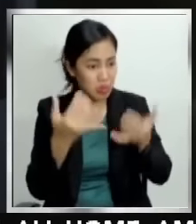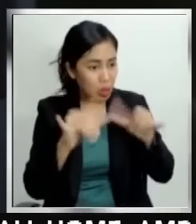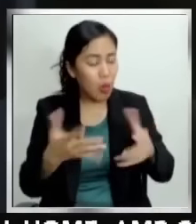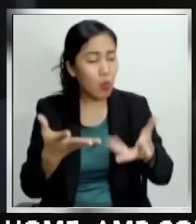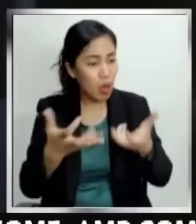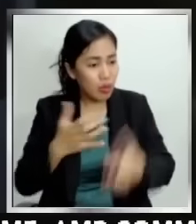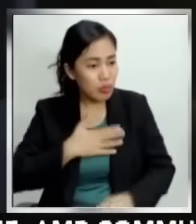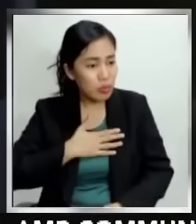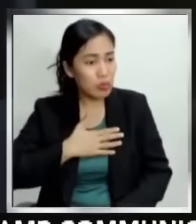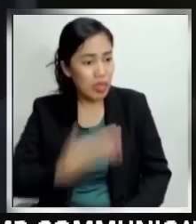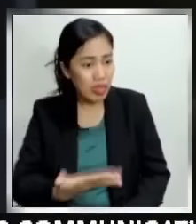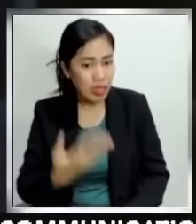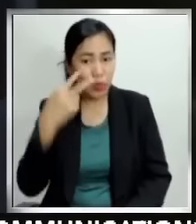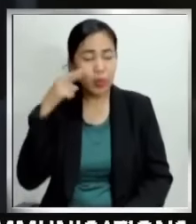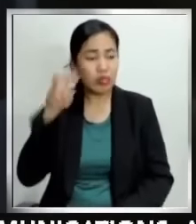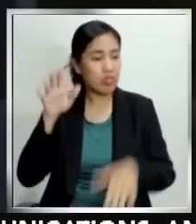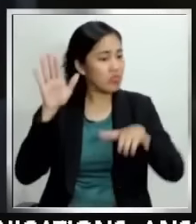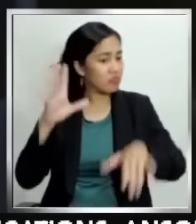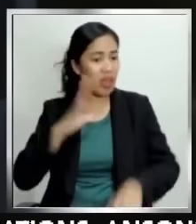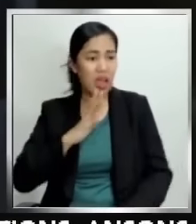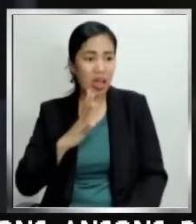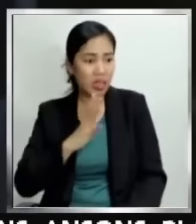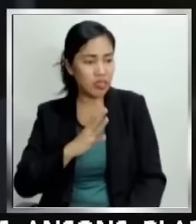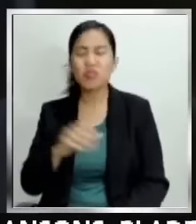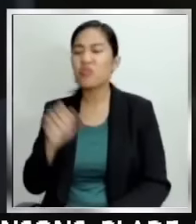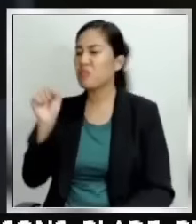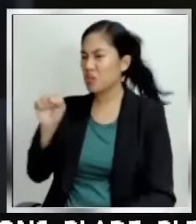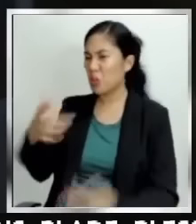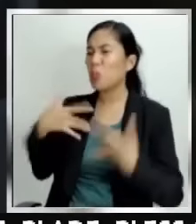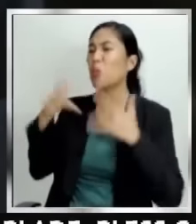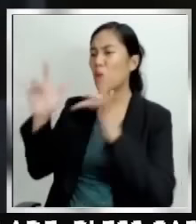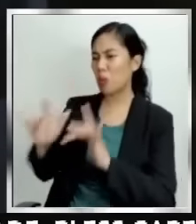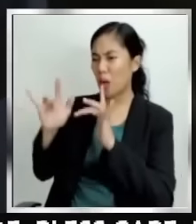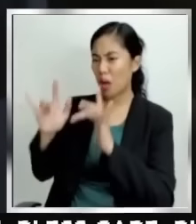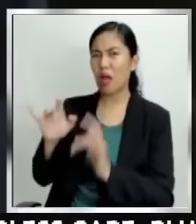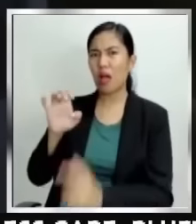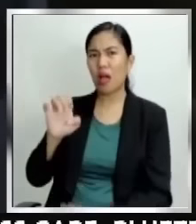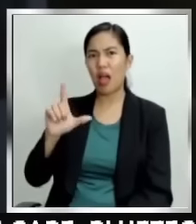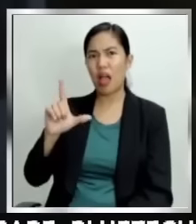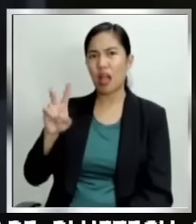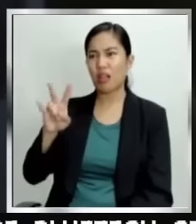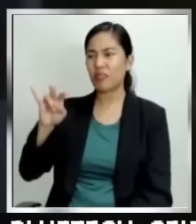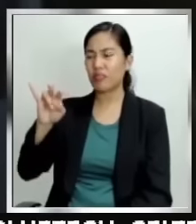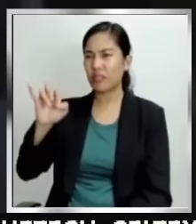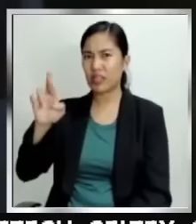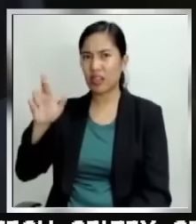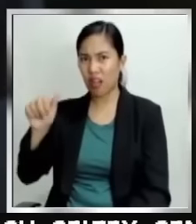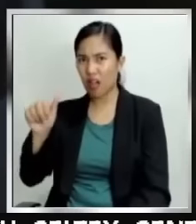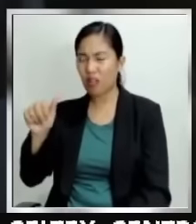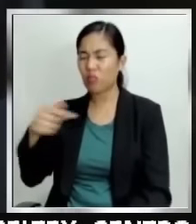daw ibigan lang na ako si Elbe. Kami nakasama ng trabaho dun eh. Ako lang nakaawa.